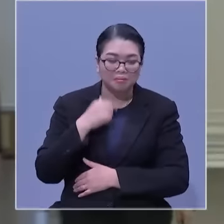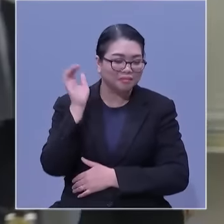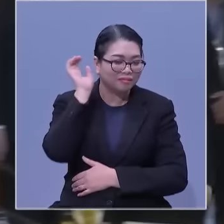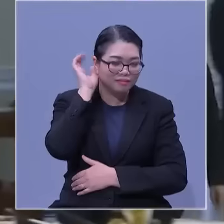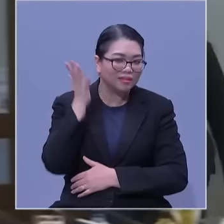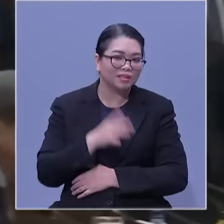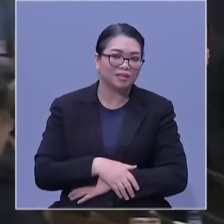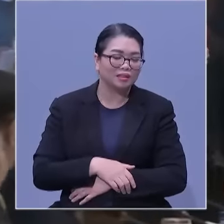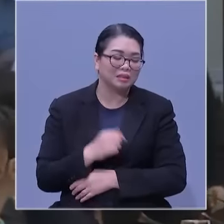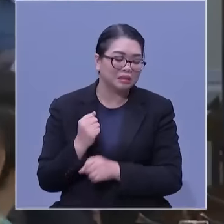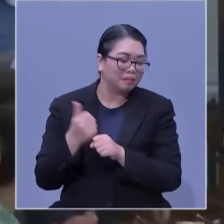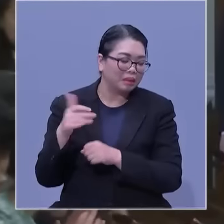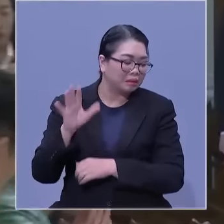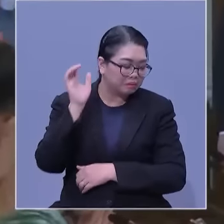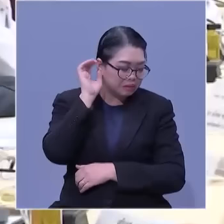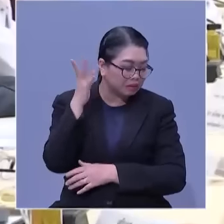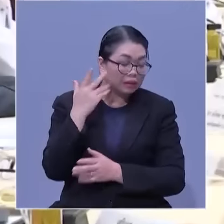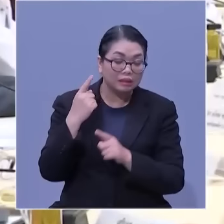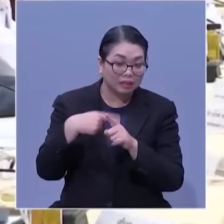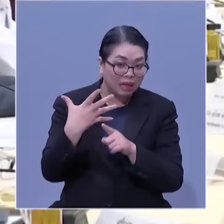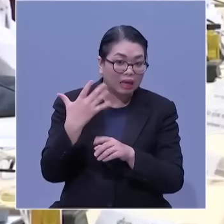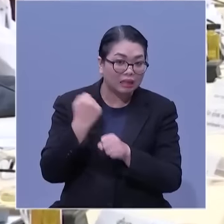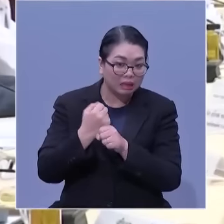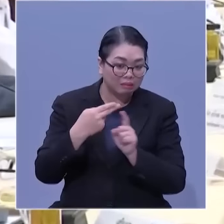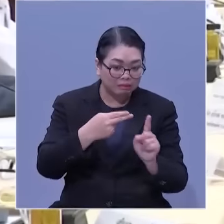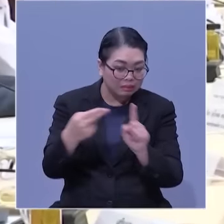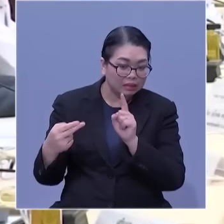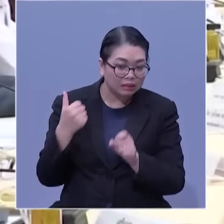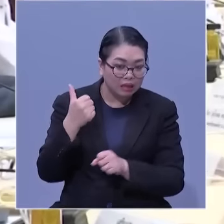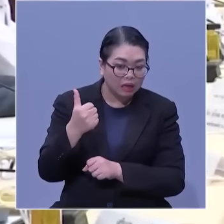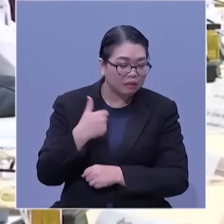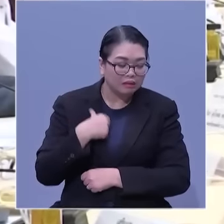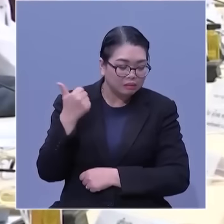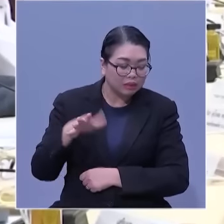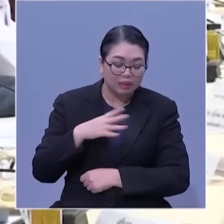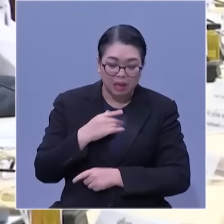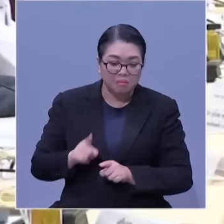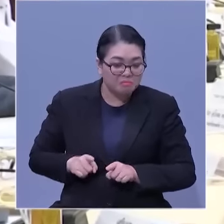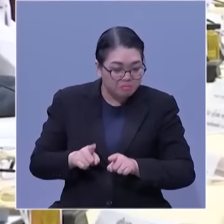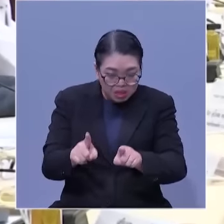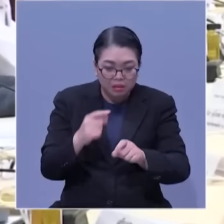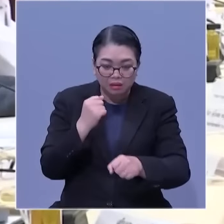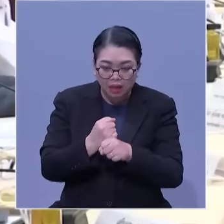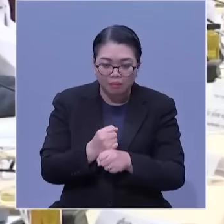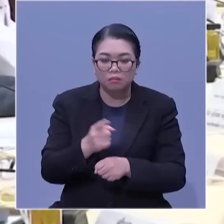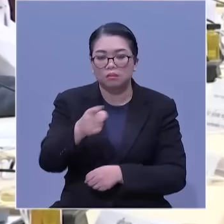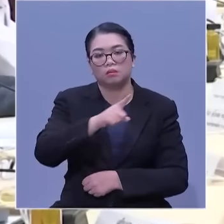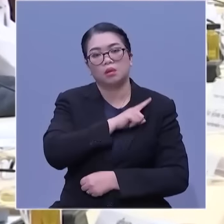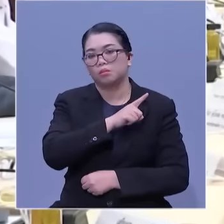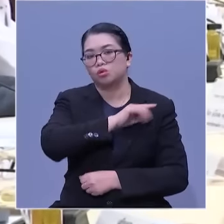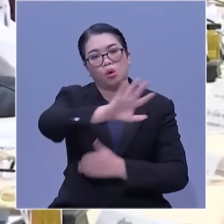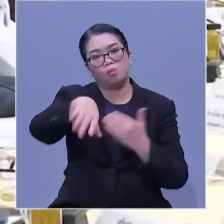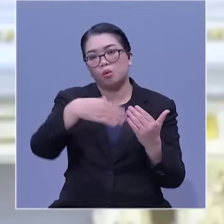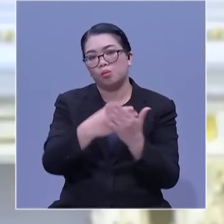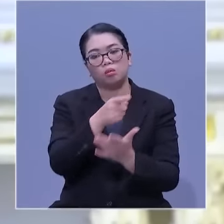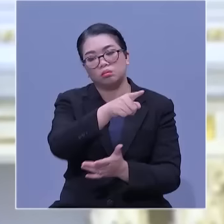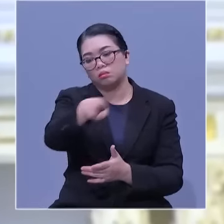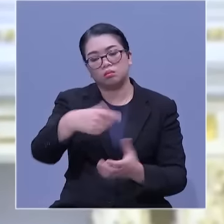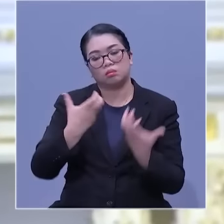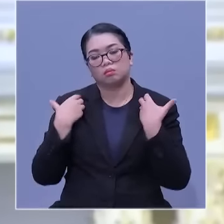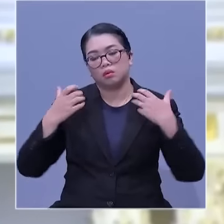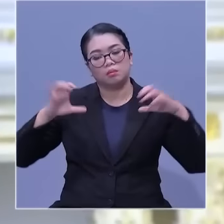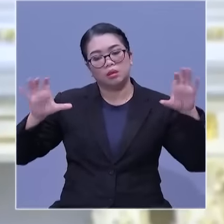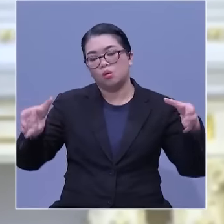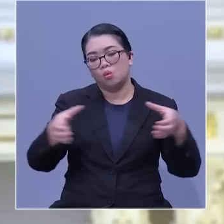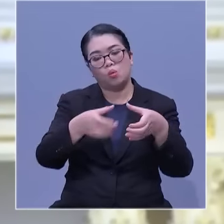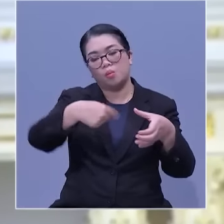คุณเริงไกบอกบอกไม่เชื่อเลยและถ้าหากยังคงเดินหน้ากล้าลุยไฟต่อก็ต้องรับผิดชอบร่วมกันในฐานะที่เป็นคณะ